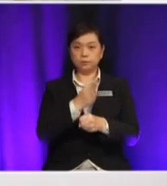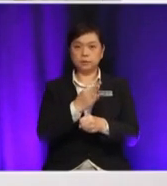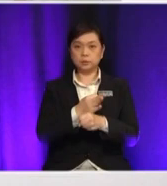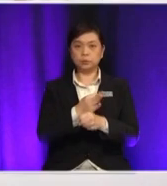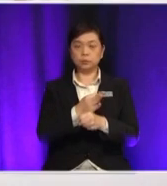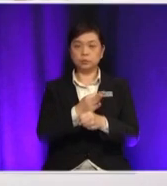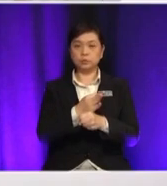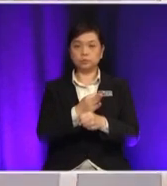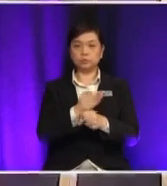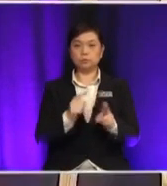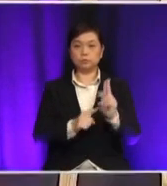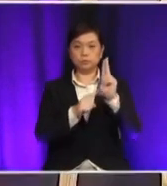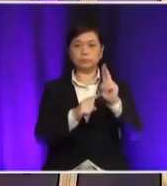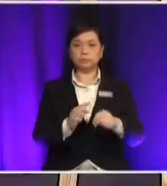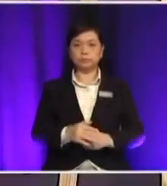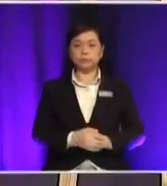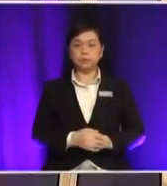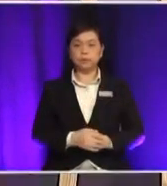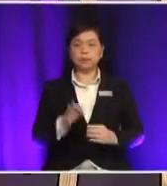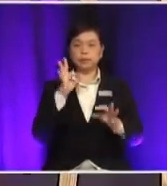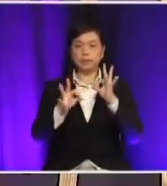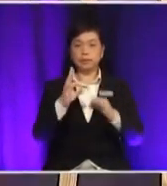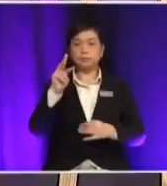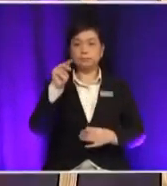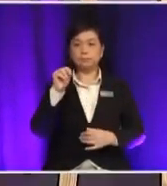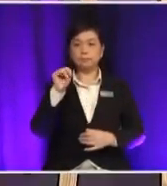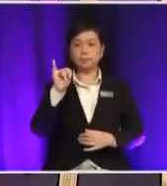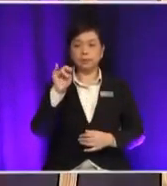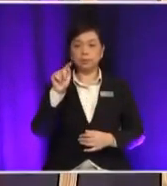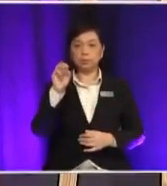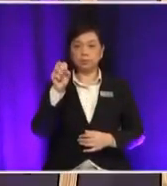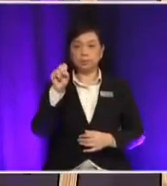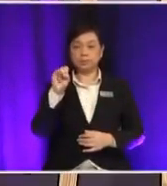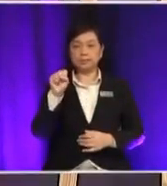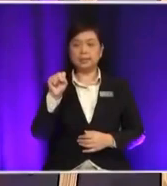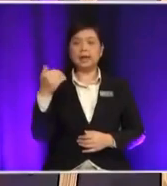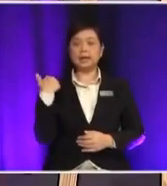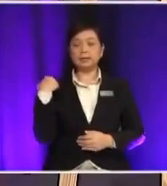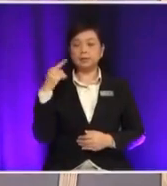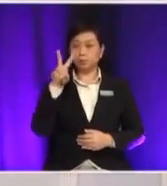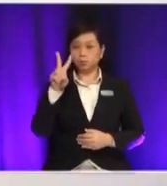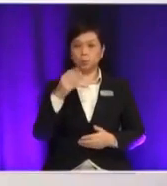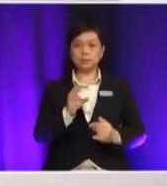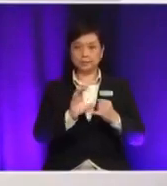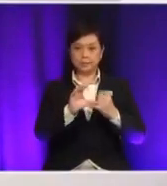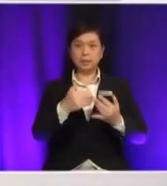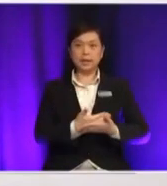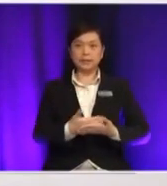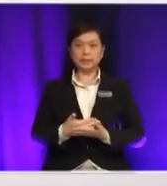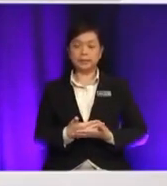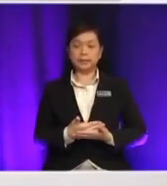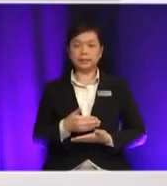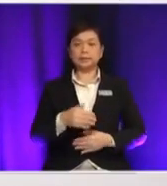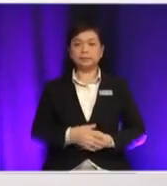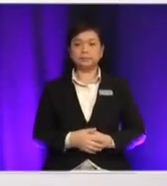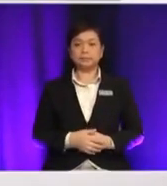akan mendapat dua sel saja Kris ingat Kenapa tidak mengulang berkali-kali karena ada Kuis Kristen Oke mitosis